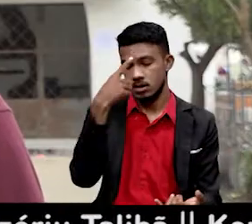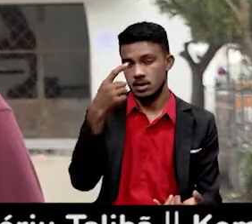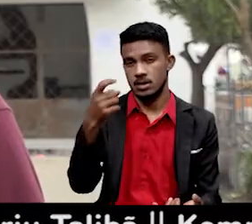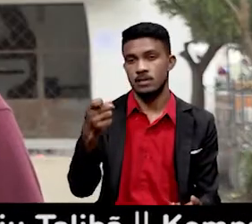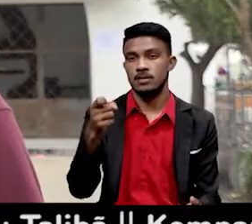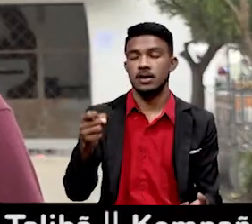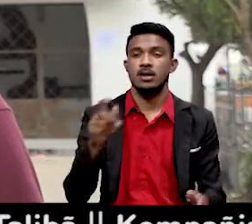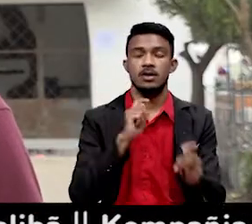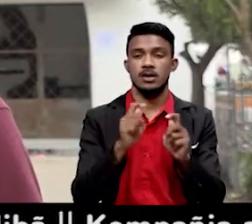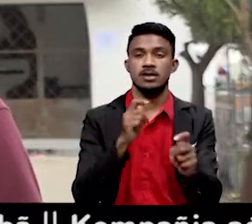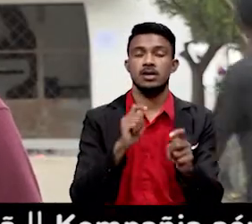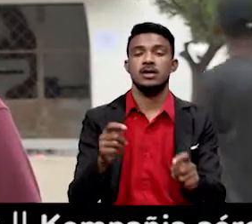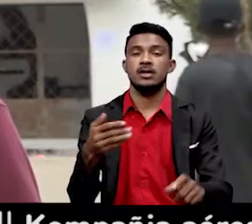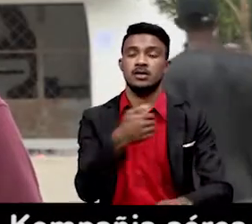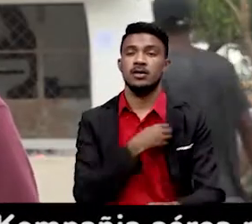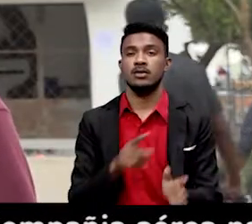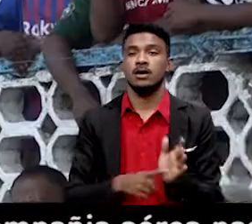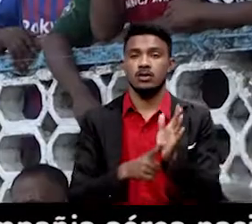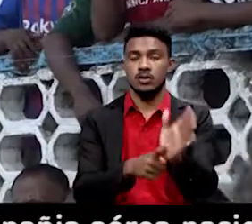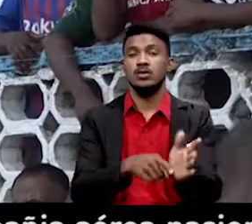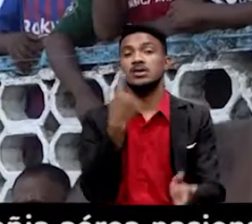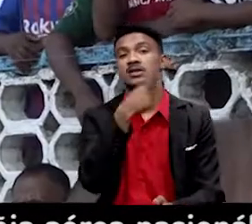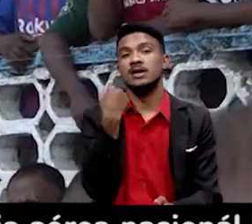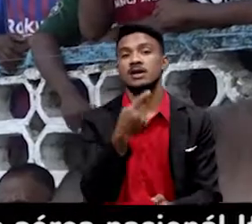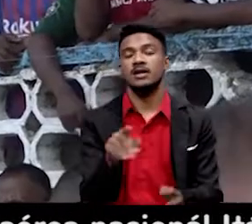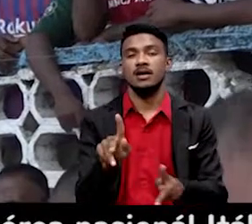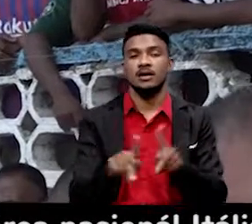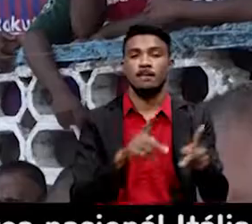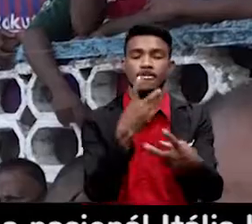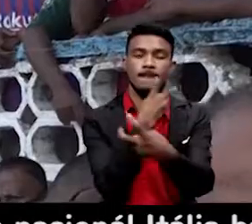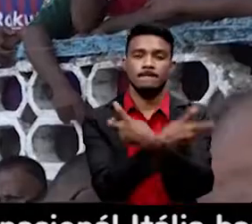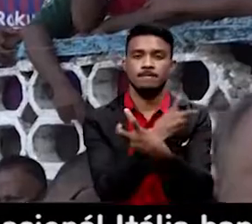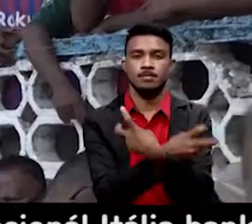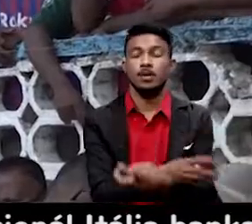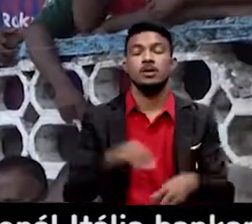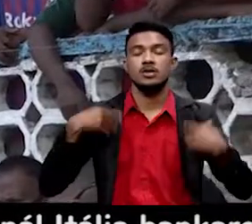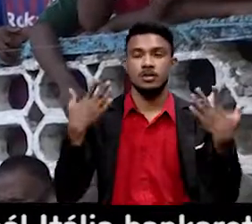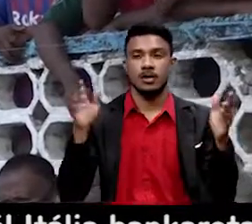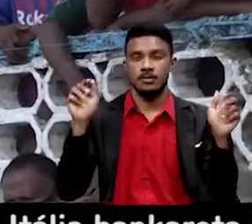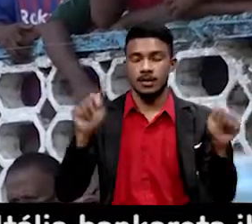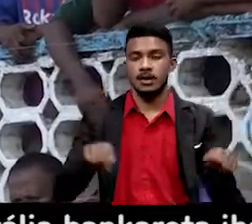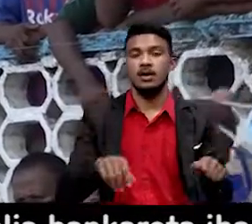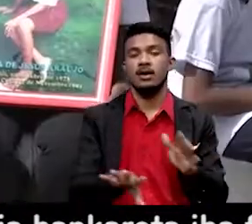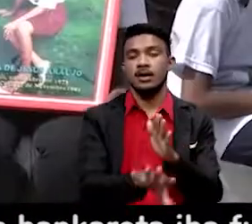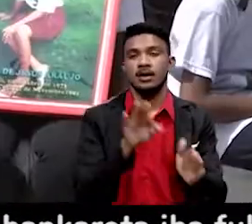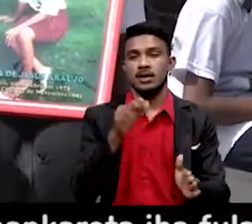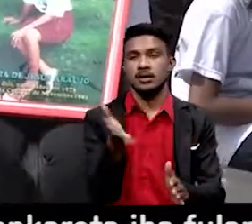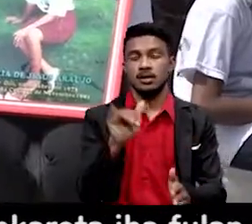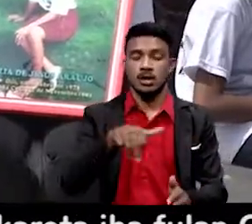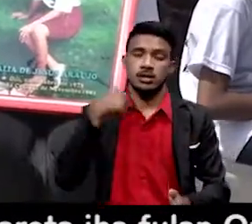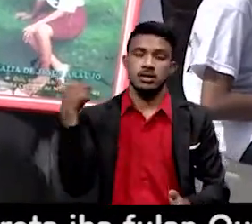katuru, familia senia maita ne. Portanto, hansam tu hetang sir seluk seluk.